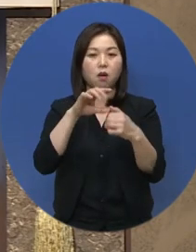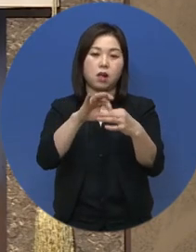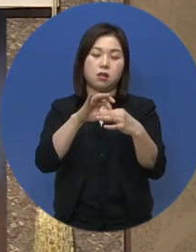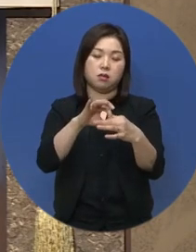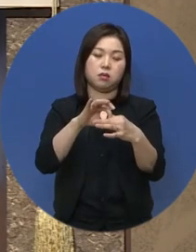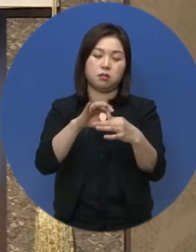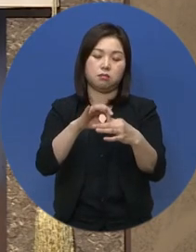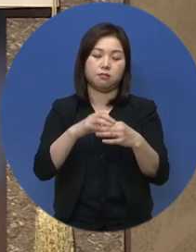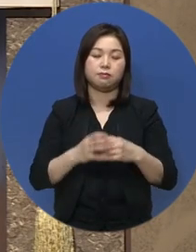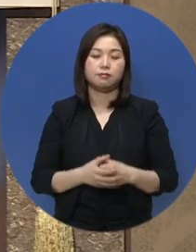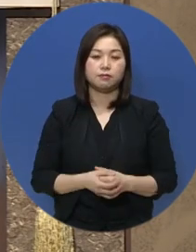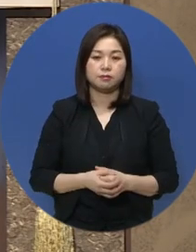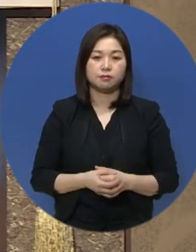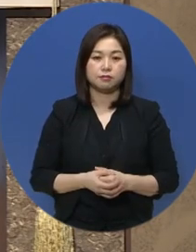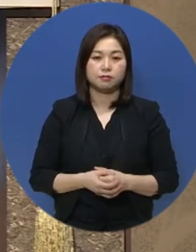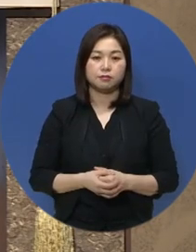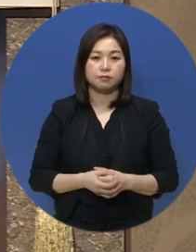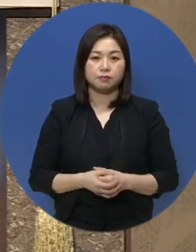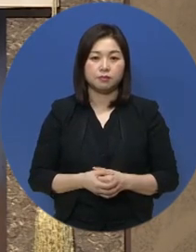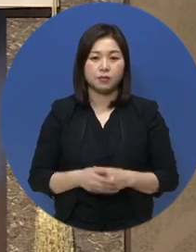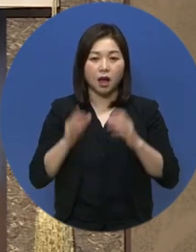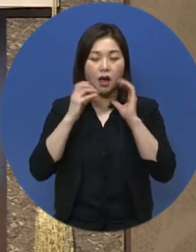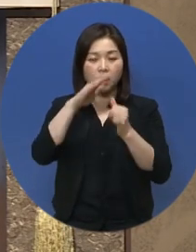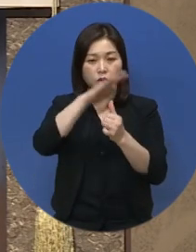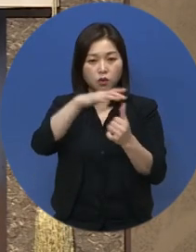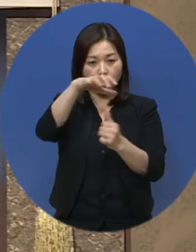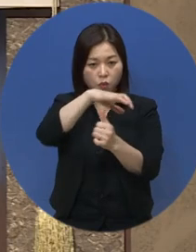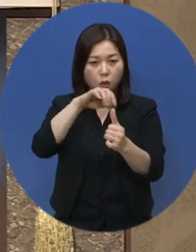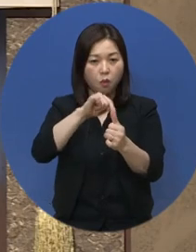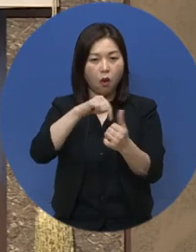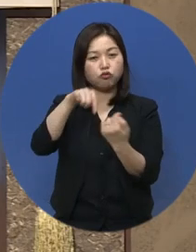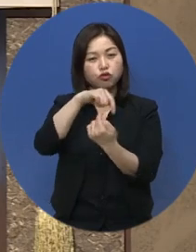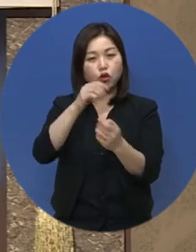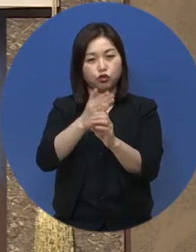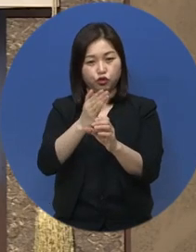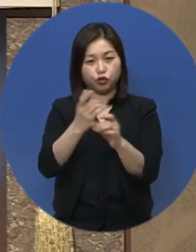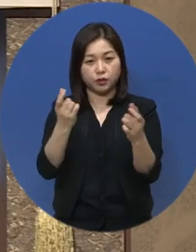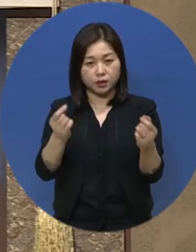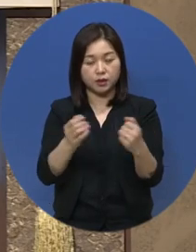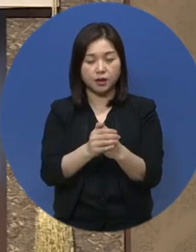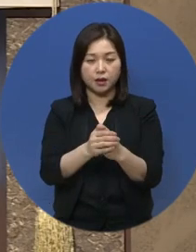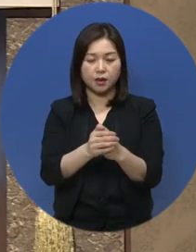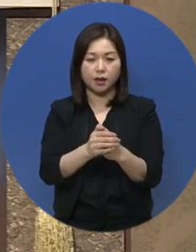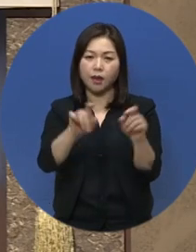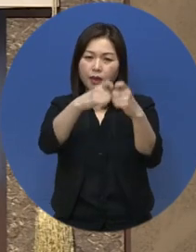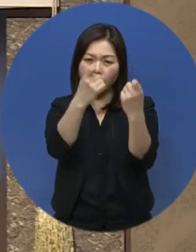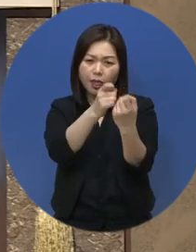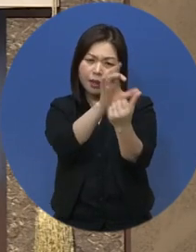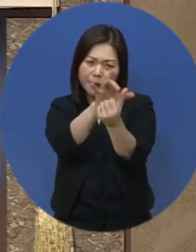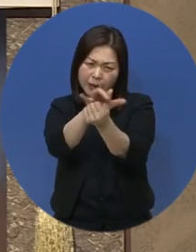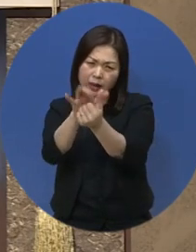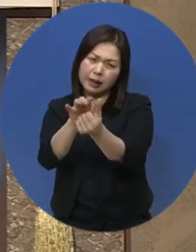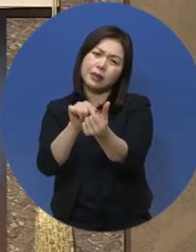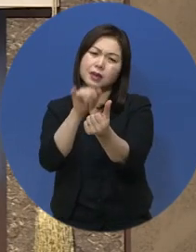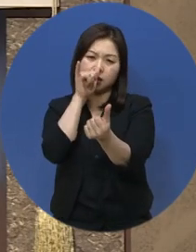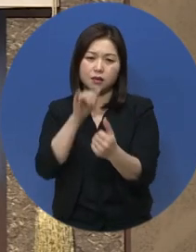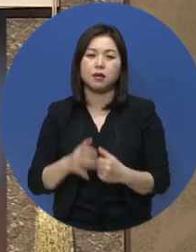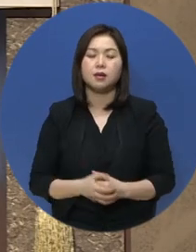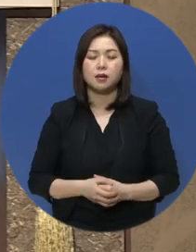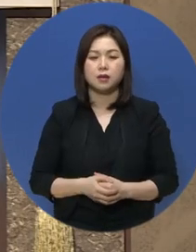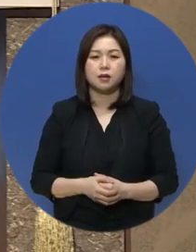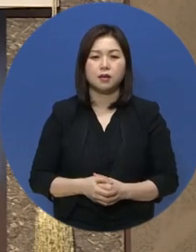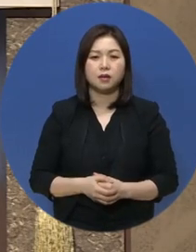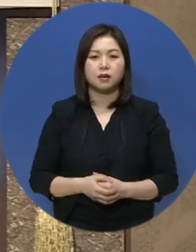그 지금 저희가 그 아동 돌봄을 진행하고 있지만 의존적입니다. 민간에 의존적이고